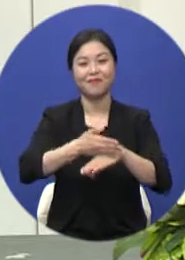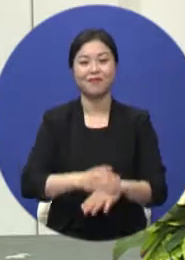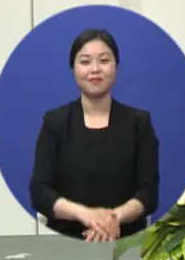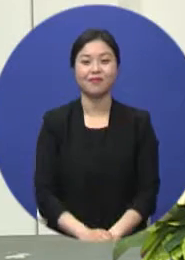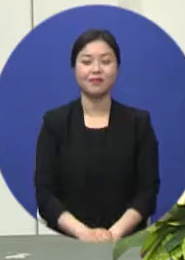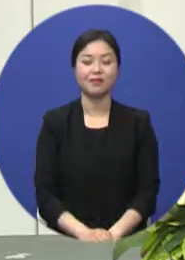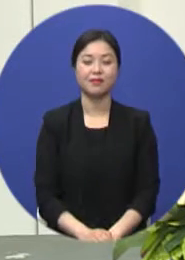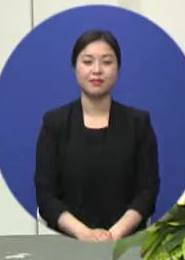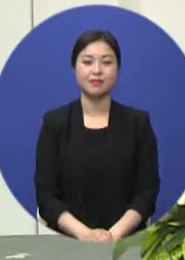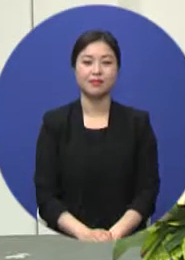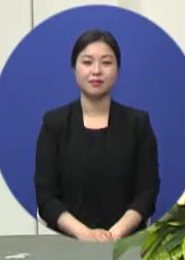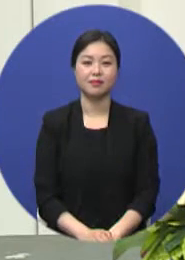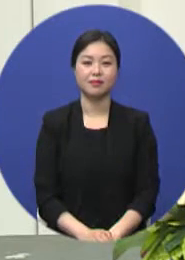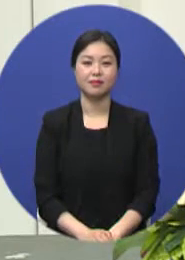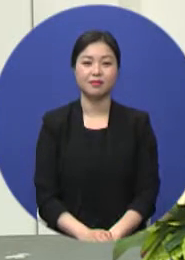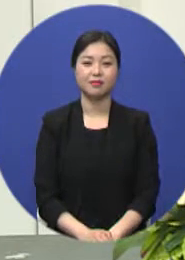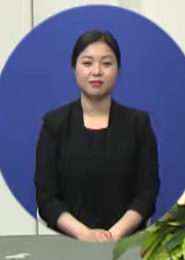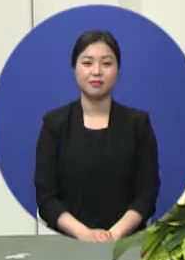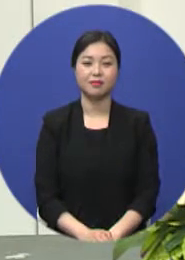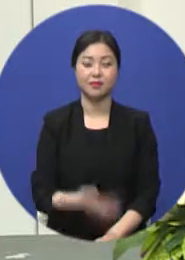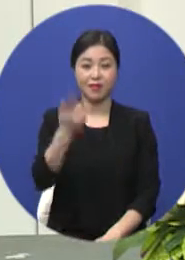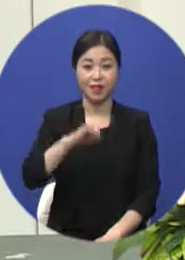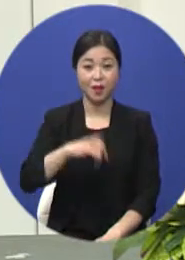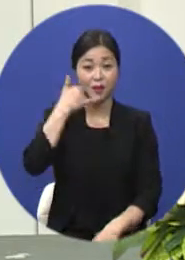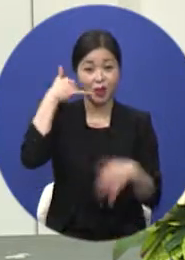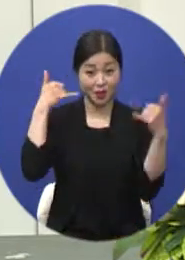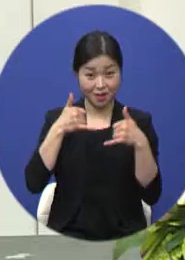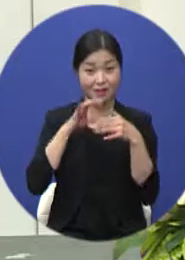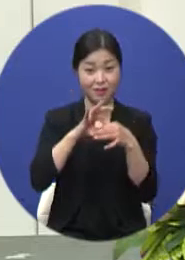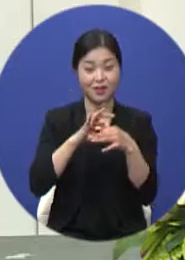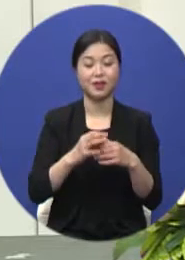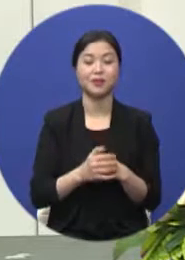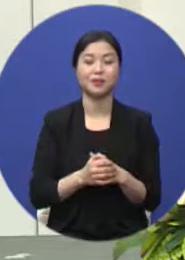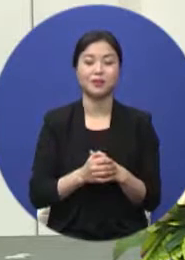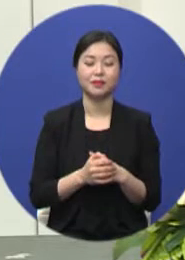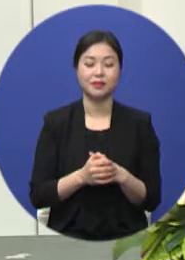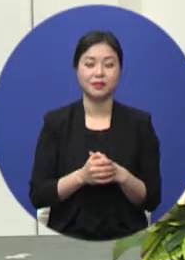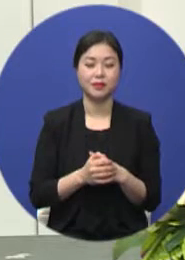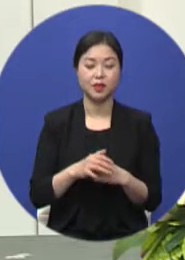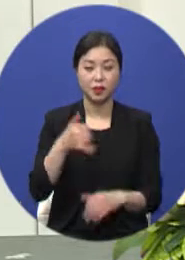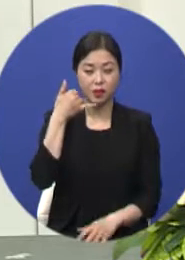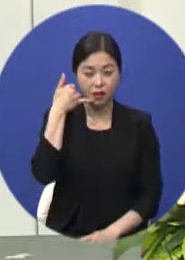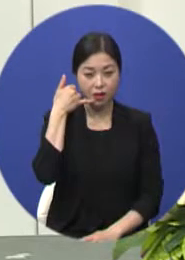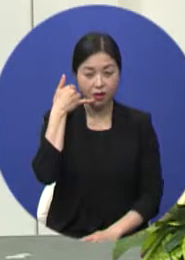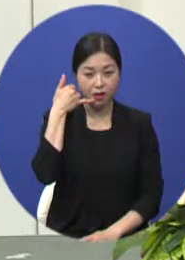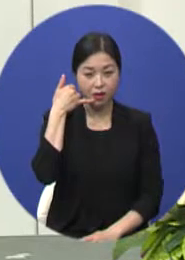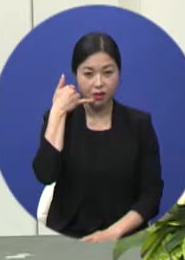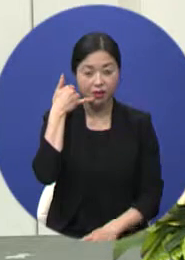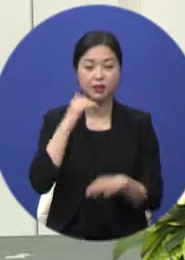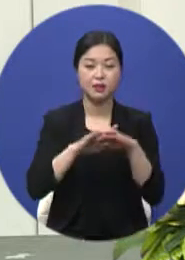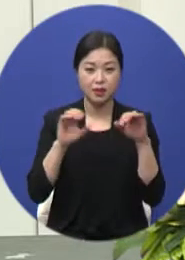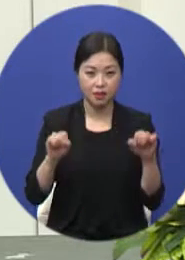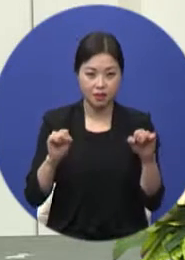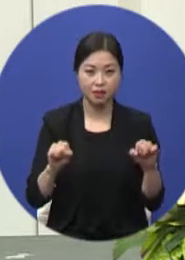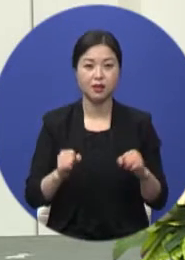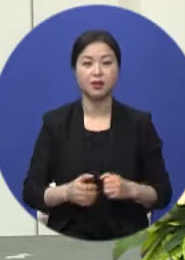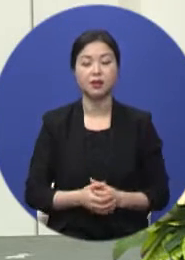감사합니다. 네? 아, 바로 다음 상담 전화 연결하겠습니다. 여보세요? 네, 여보세요? 네,